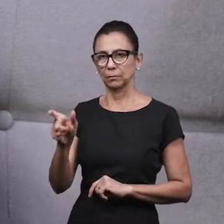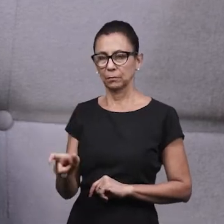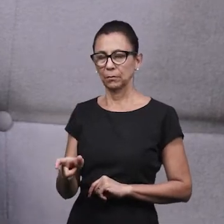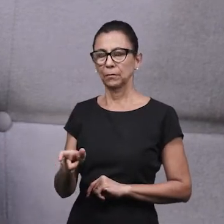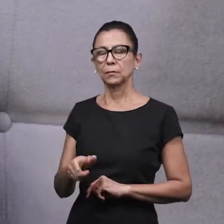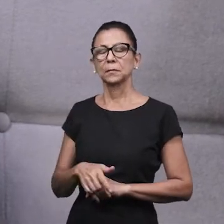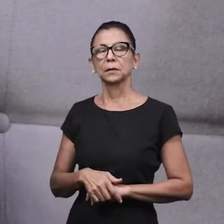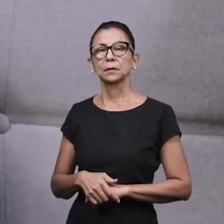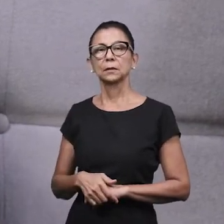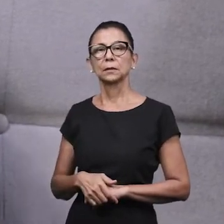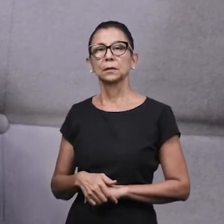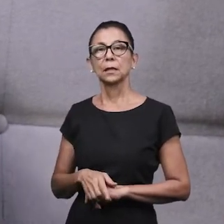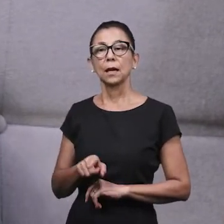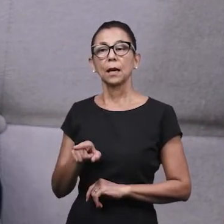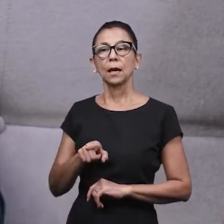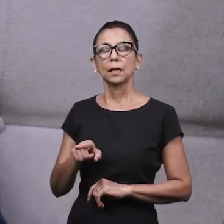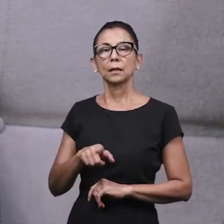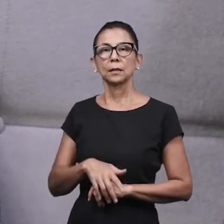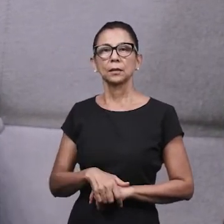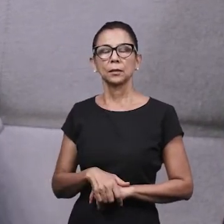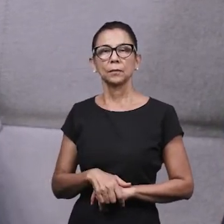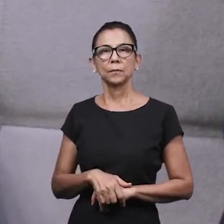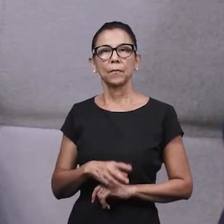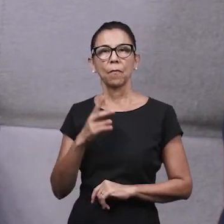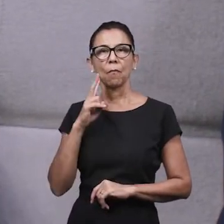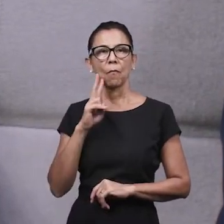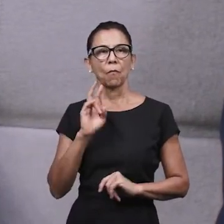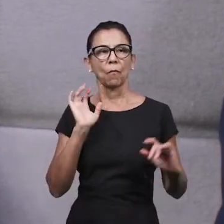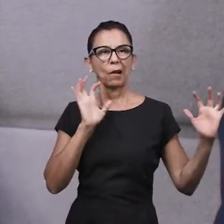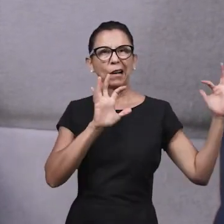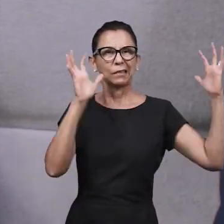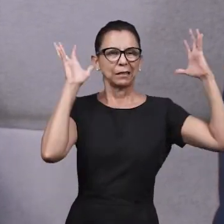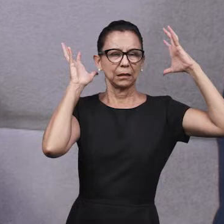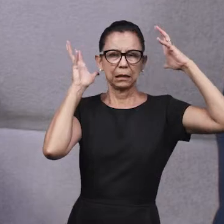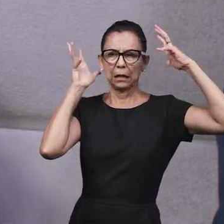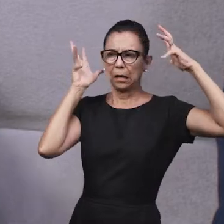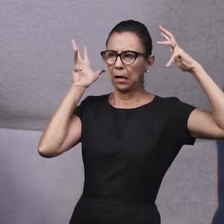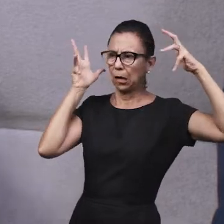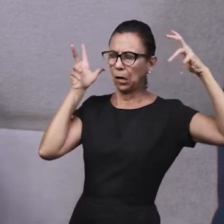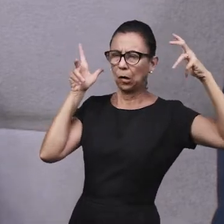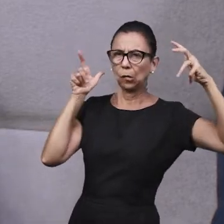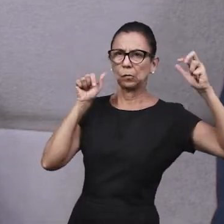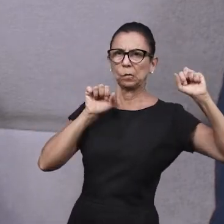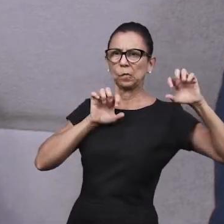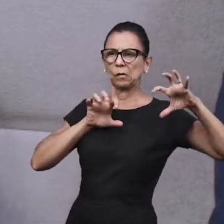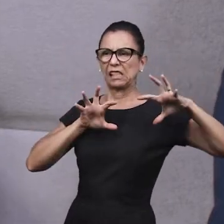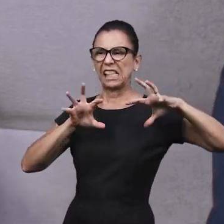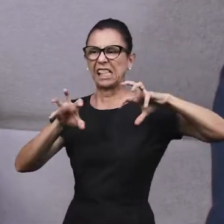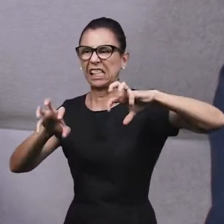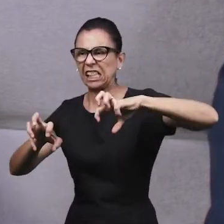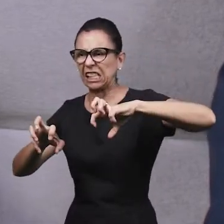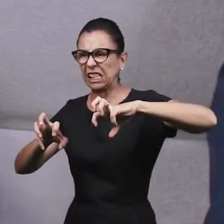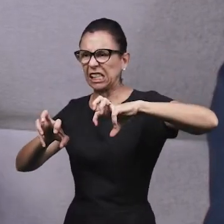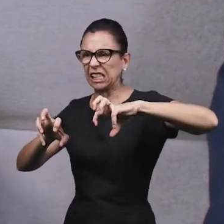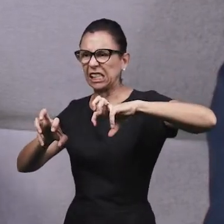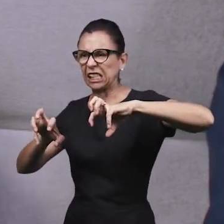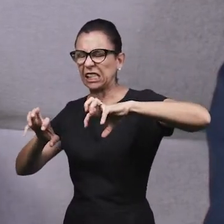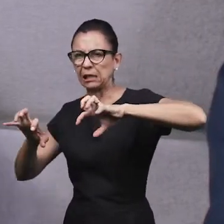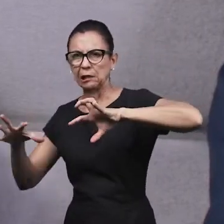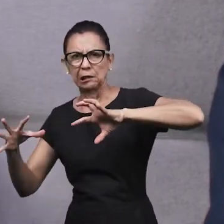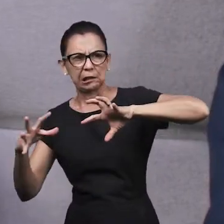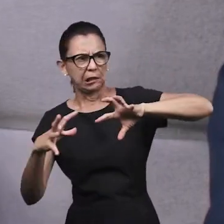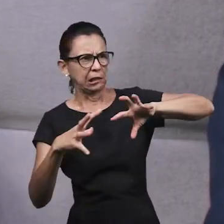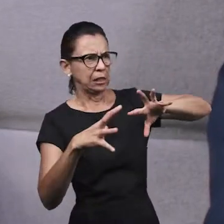il a été attaqué par un lion. Il a tué le lion en utilisant une